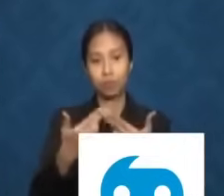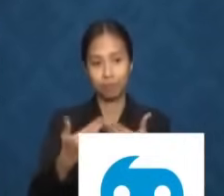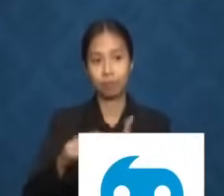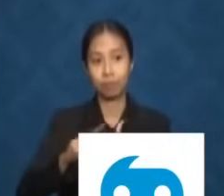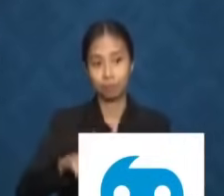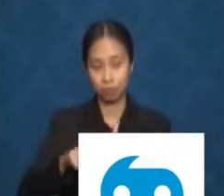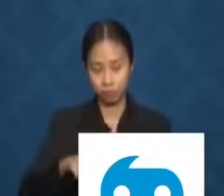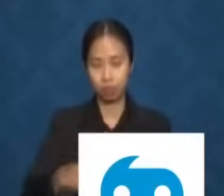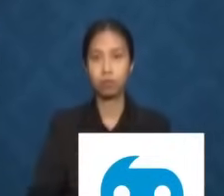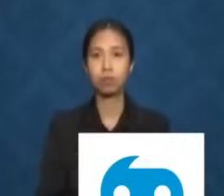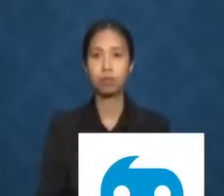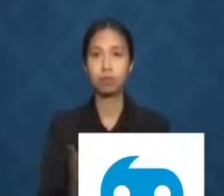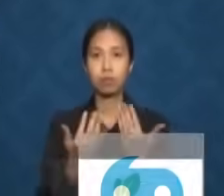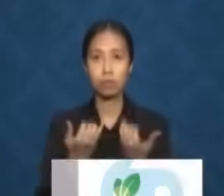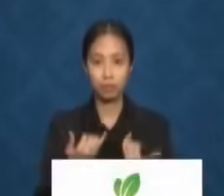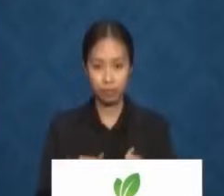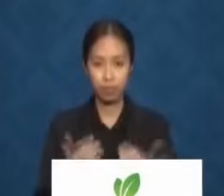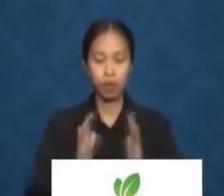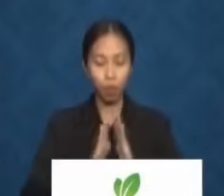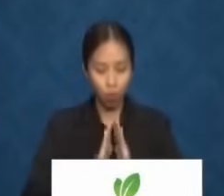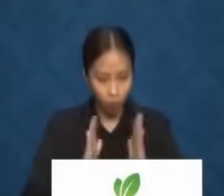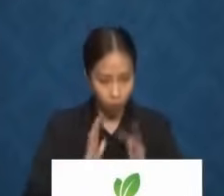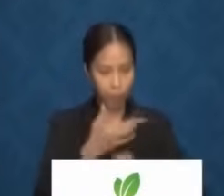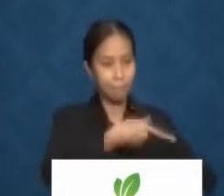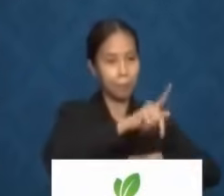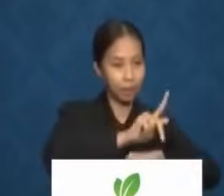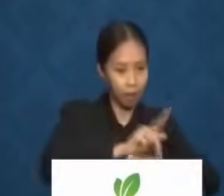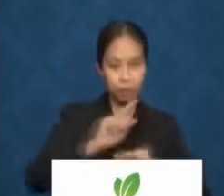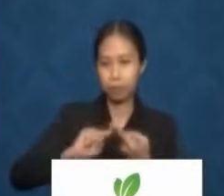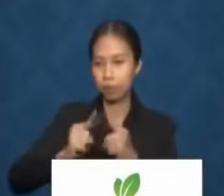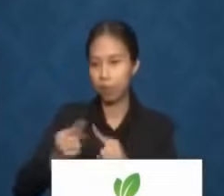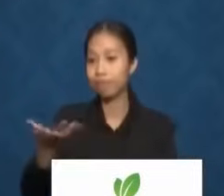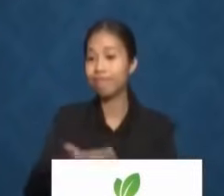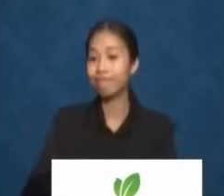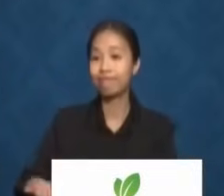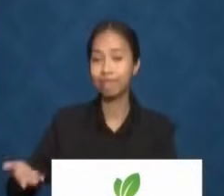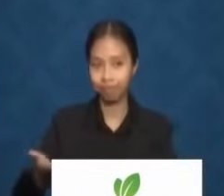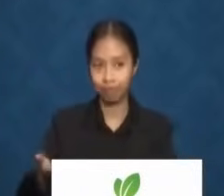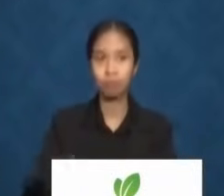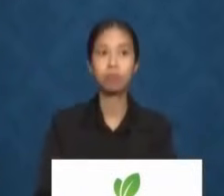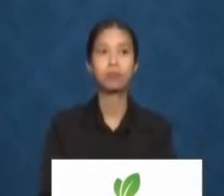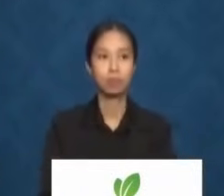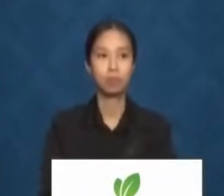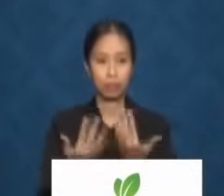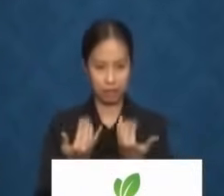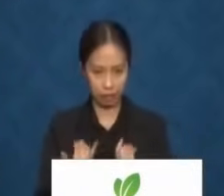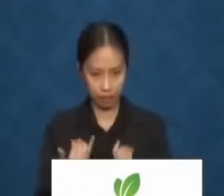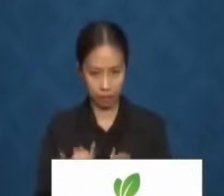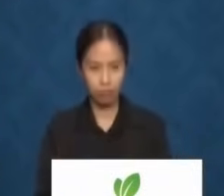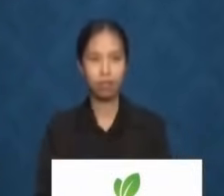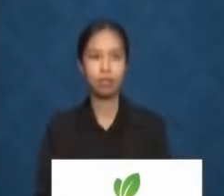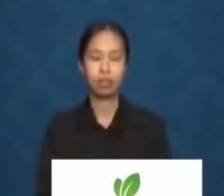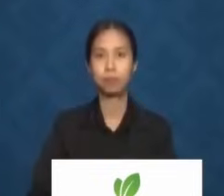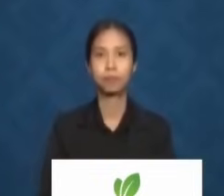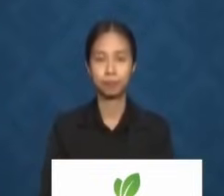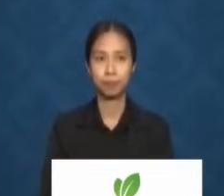แผนและมาตรการถวายความปลอดภัยขบวนเสด็จให้เหมาะสมทันสมัยให้มีการฝึกซ้อมประชาสัมพันธ์สื่อสารกับประชาชนเพื่อเป็นการถวายความปล